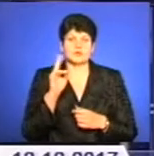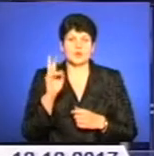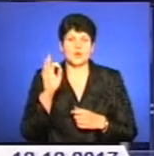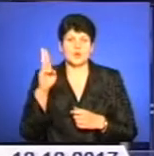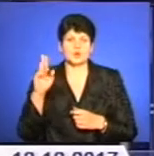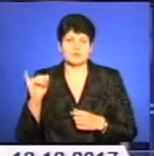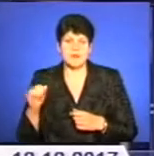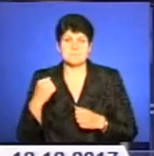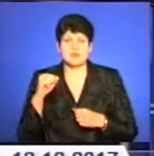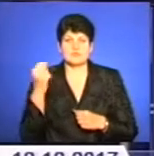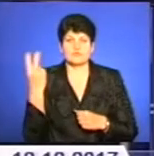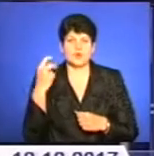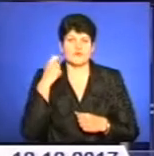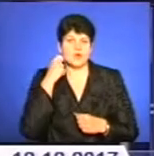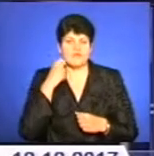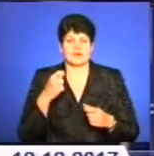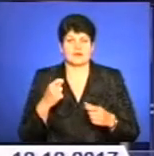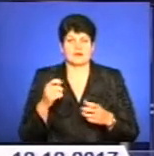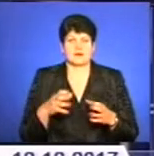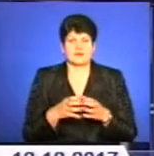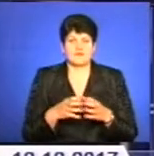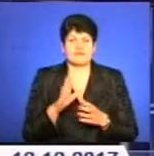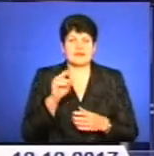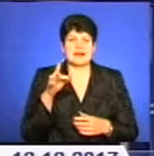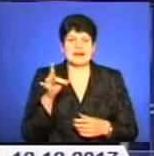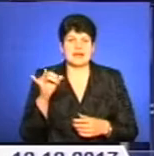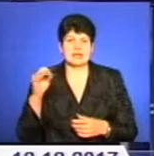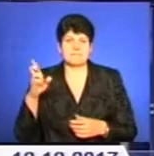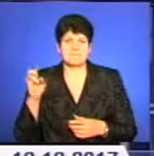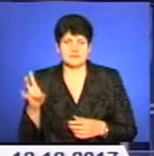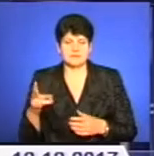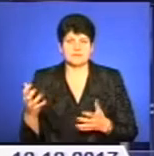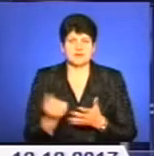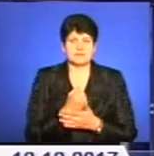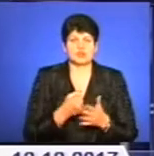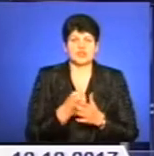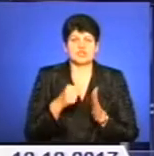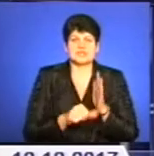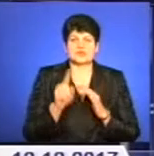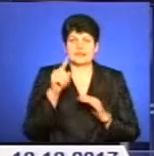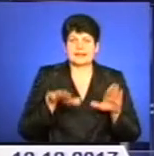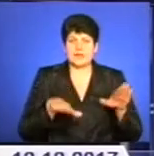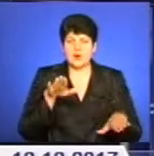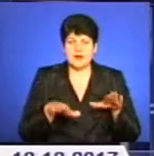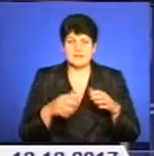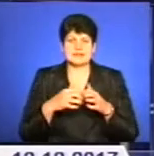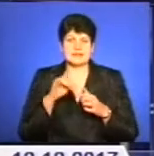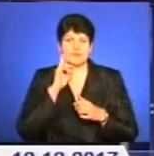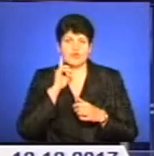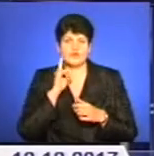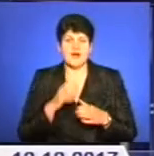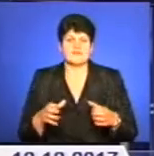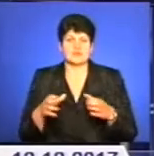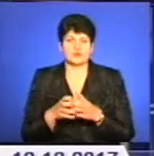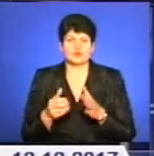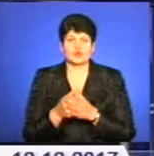двох вікових категоріях. Валерій Рибін здобув перемогу у ваговій категорії до 61 кілограма серед молоді, а у категорії